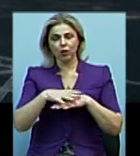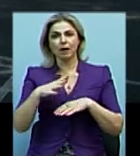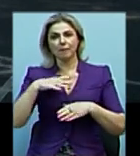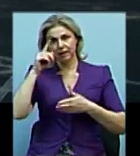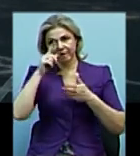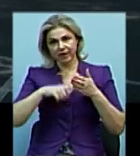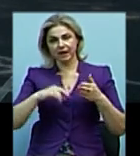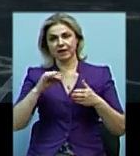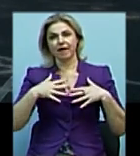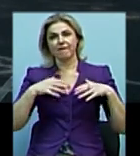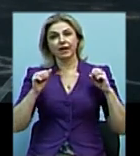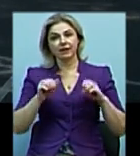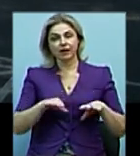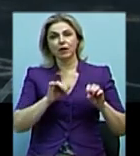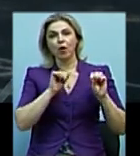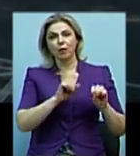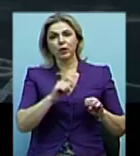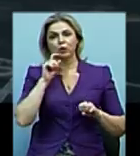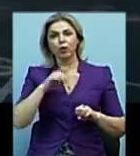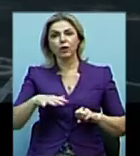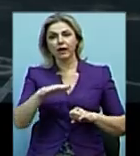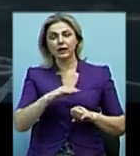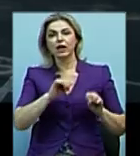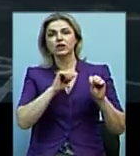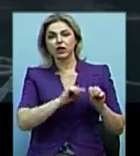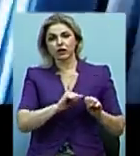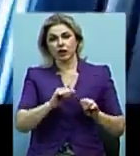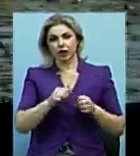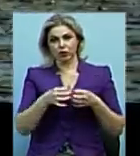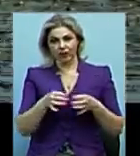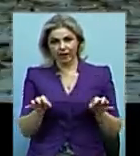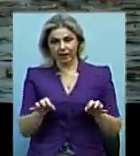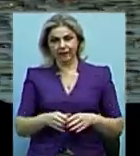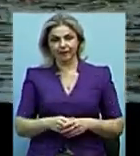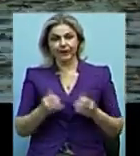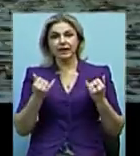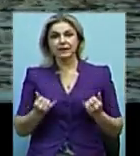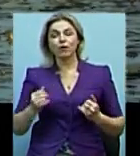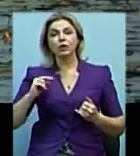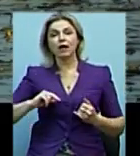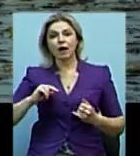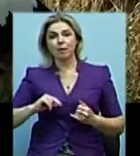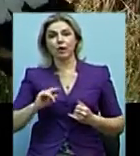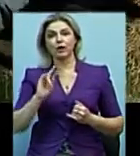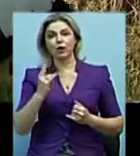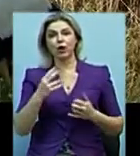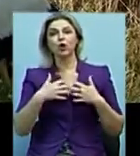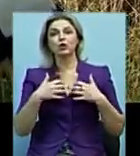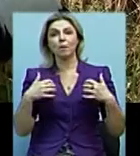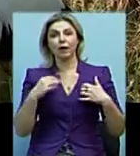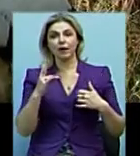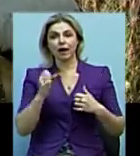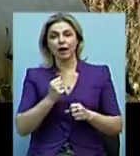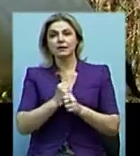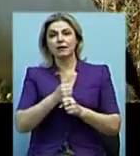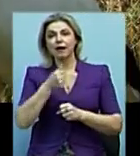і відданим, обороняти Україну, захищати її суверенітет. Сьогодні співробітники Миколаївського зоопарку зробили